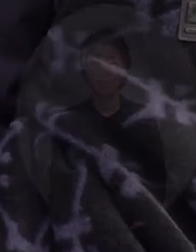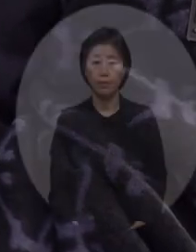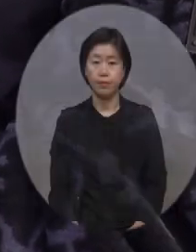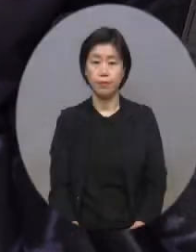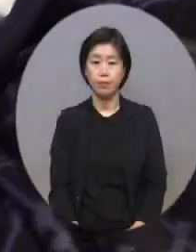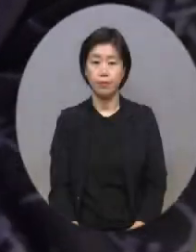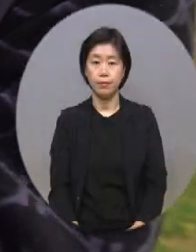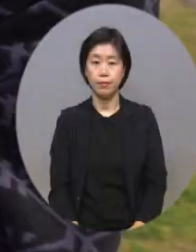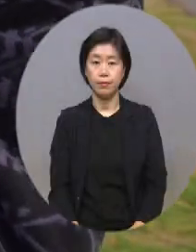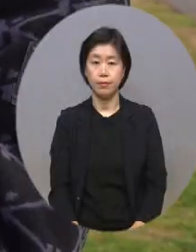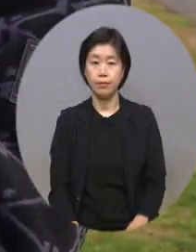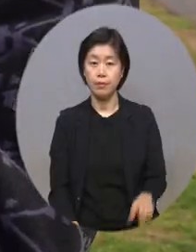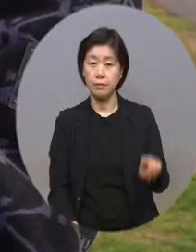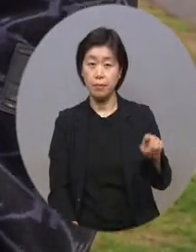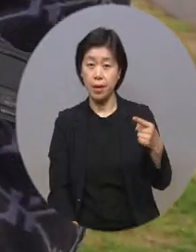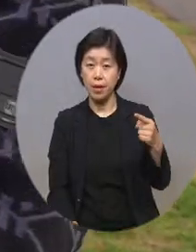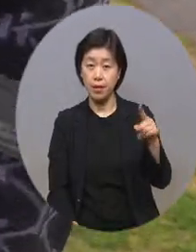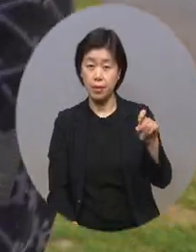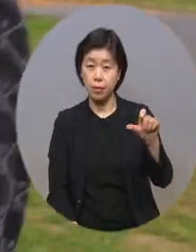6번 쳤습니다.